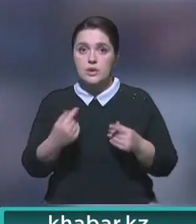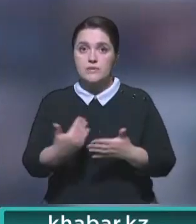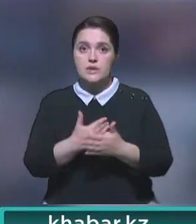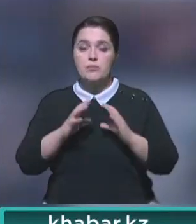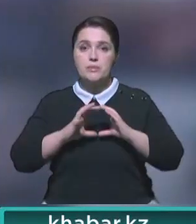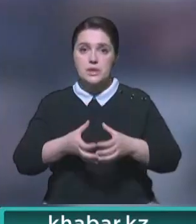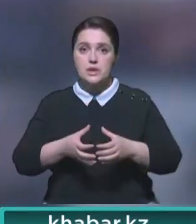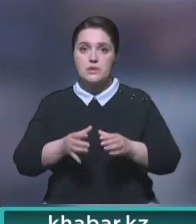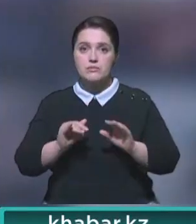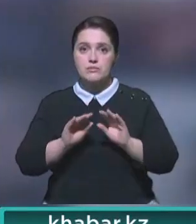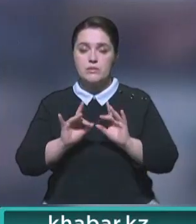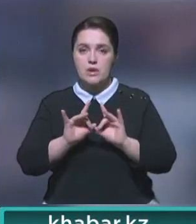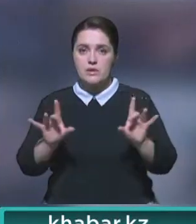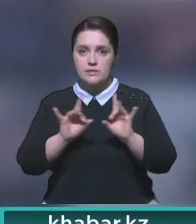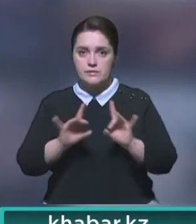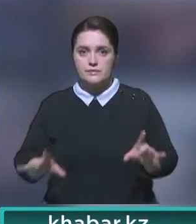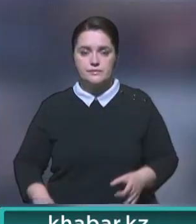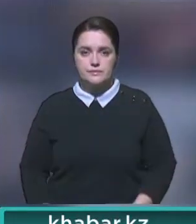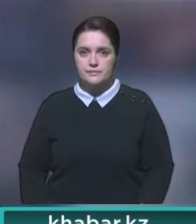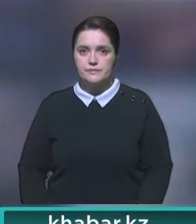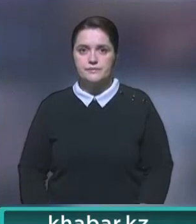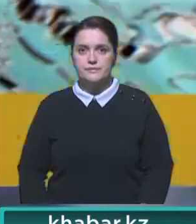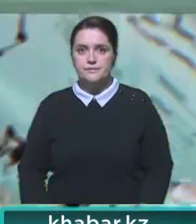других новостях в мире в нашем международном дайджесте.